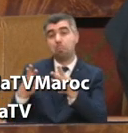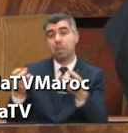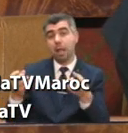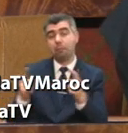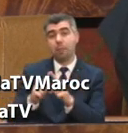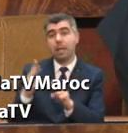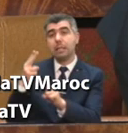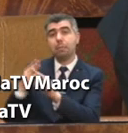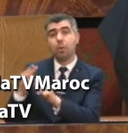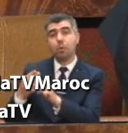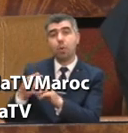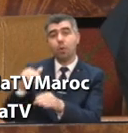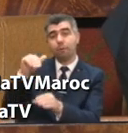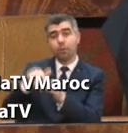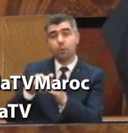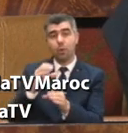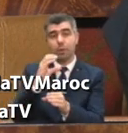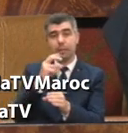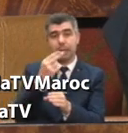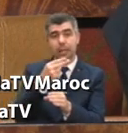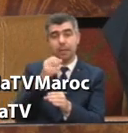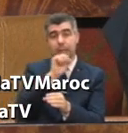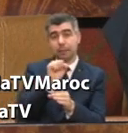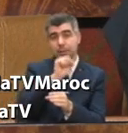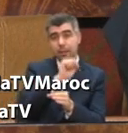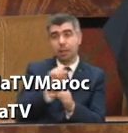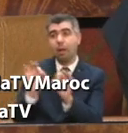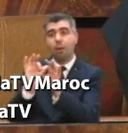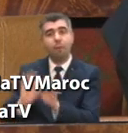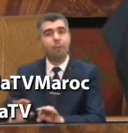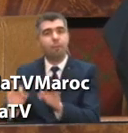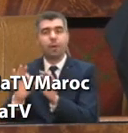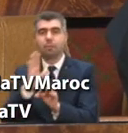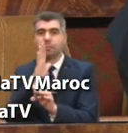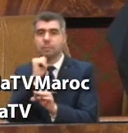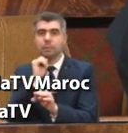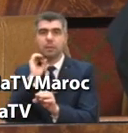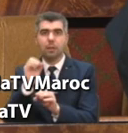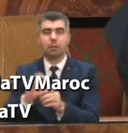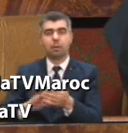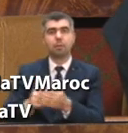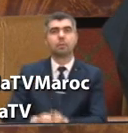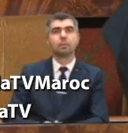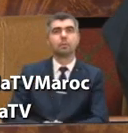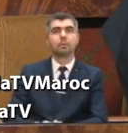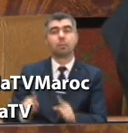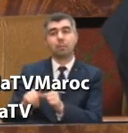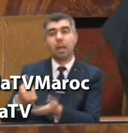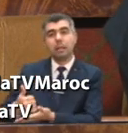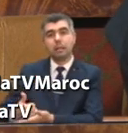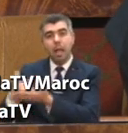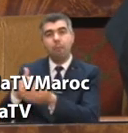المصرح بهم لدى الصندوق الوطني للضمان الاجتماعي، أو الذين حرموا من الاستفادة من صندوق الدعم